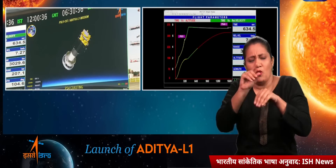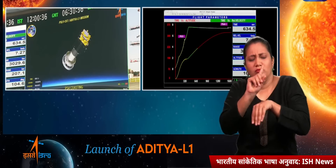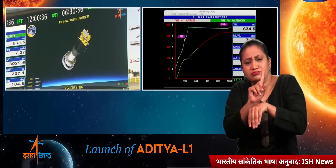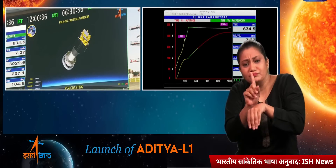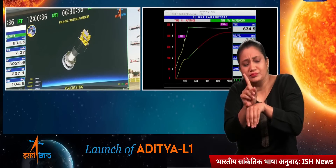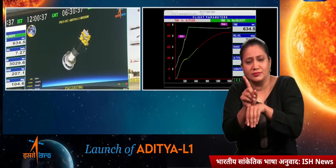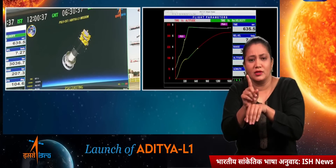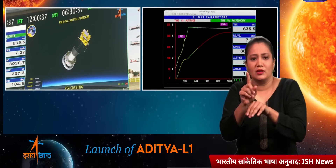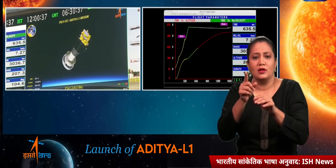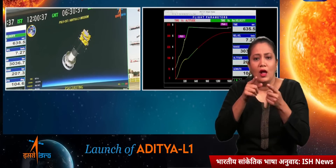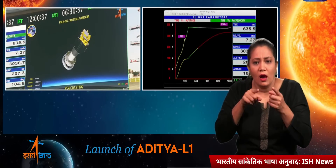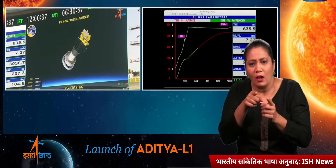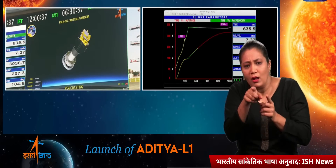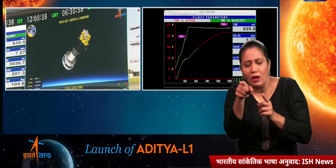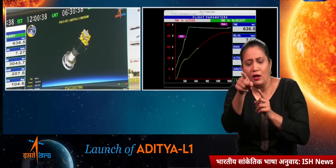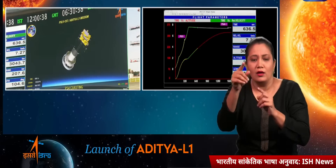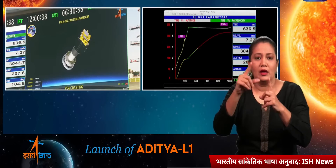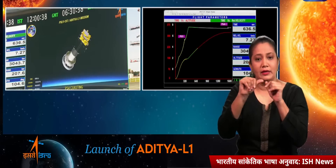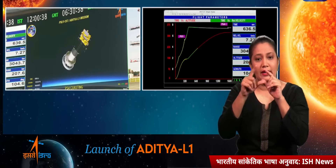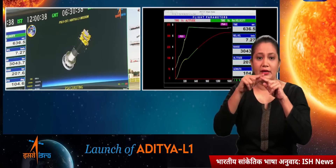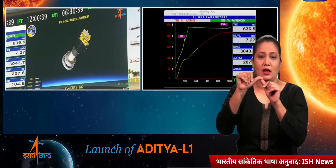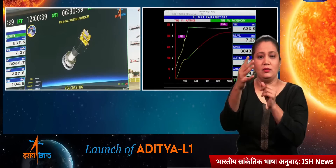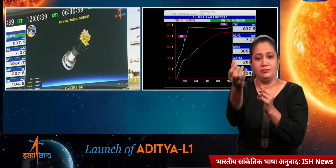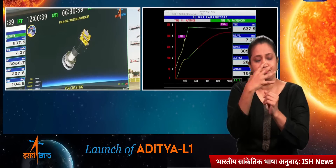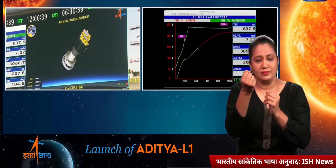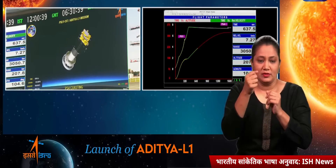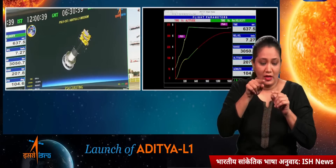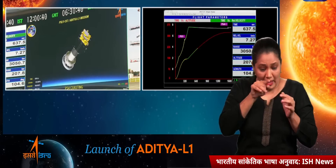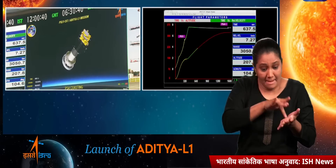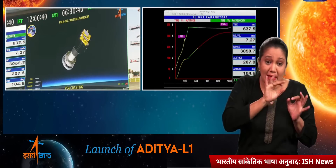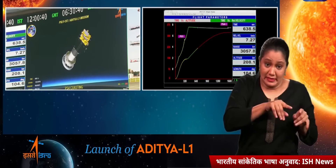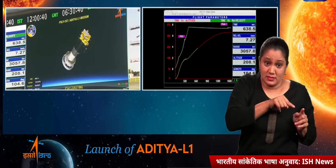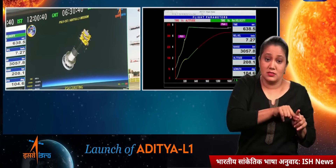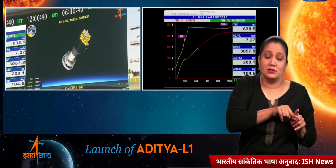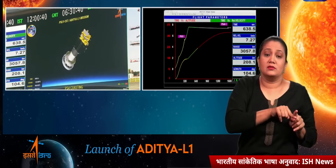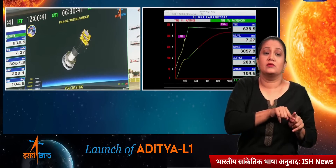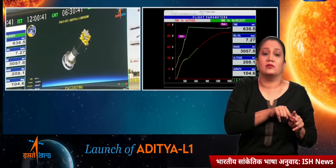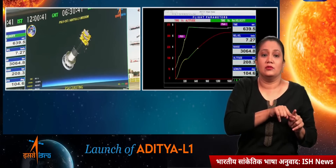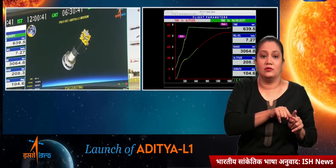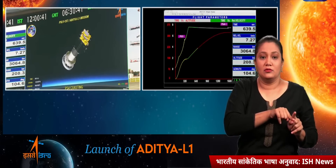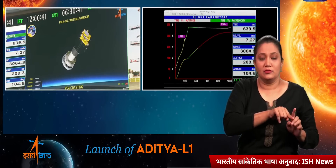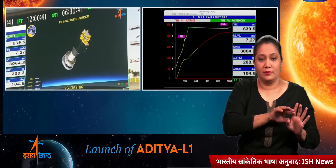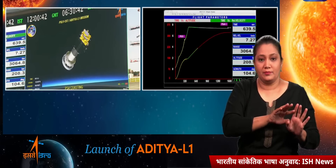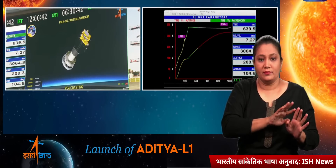getting tracking data from the BIAX ground station.